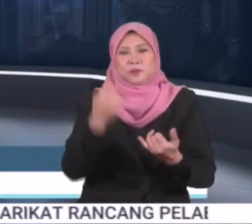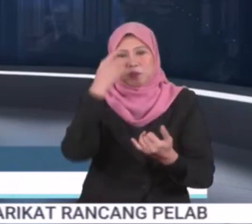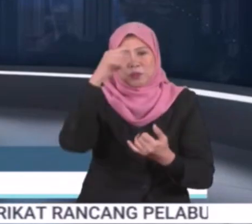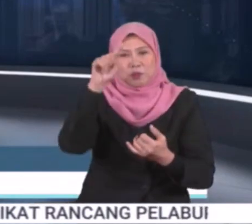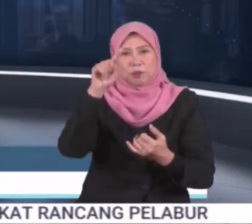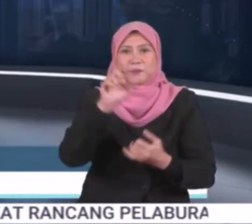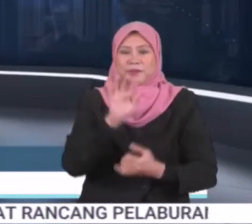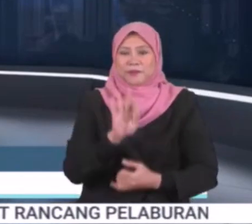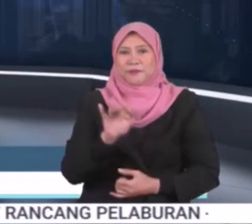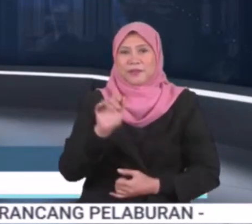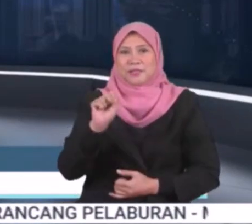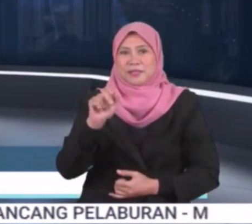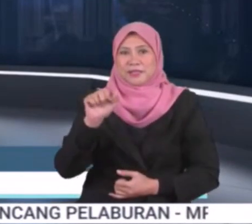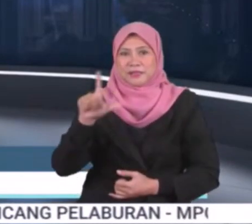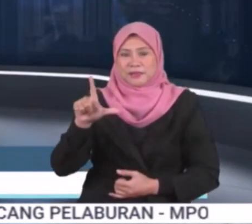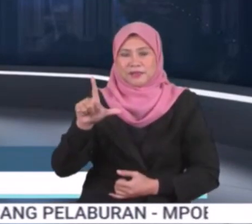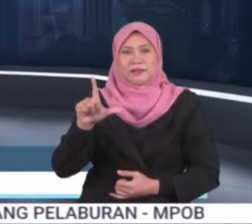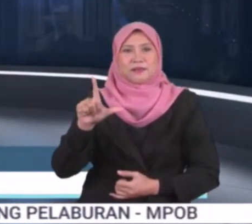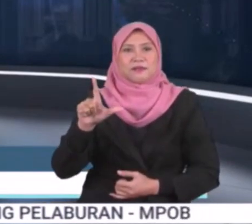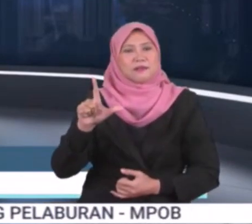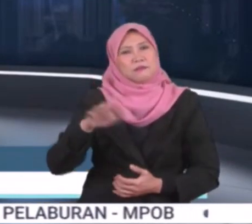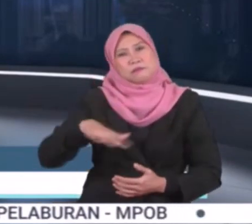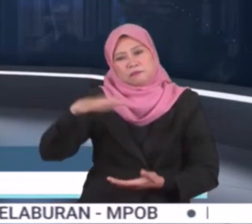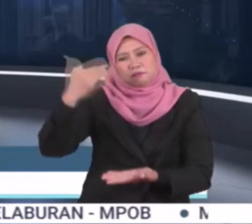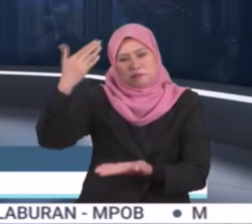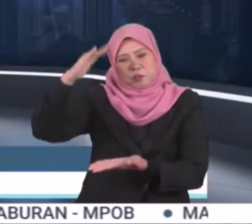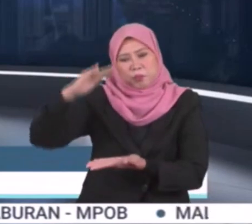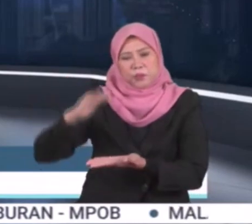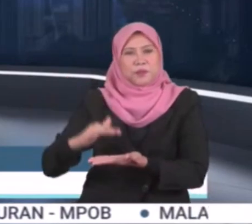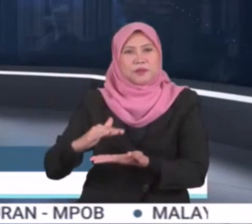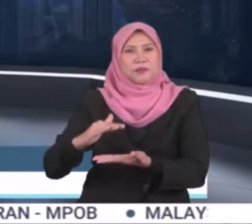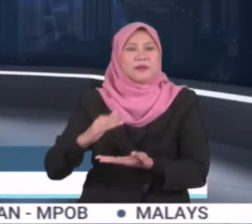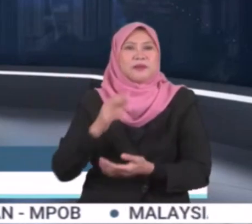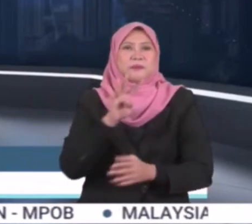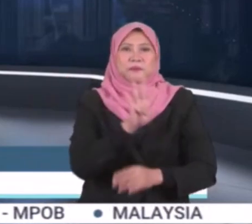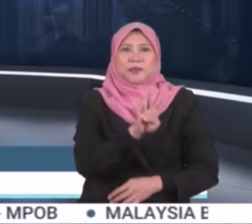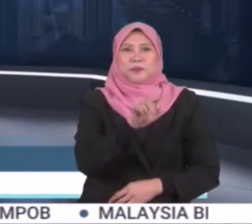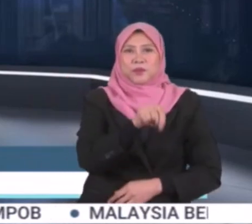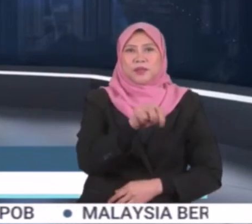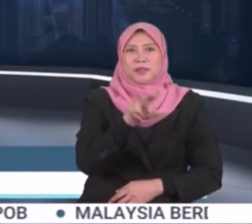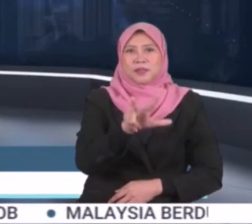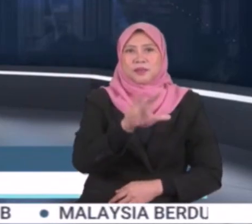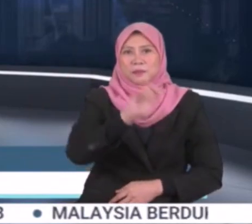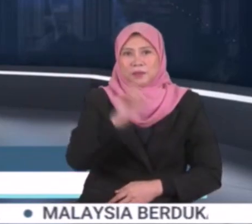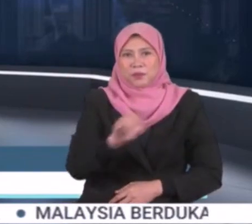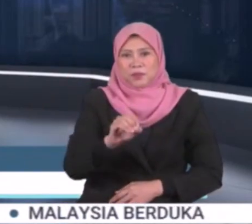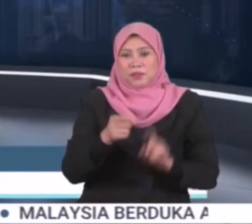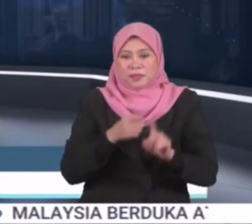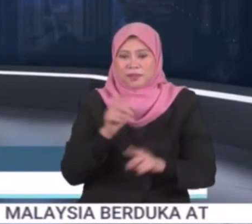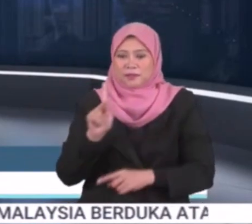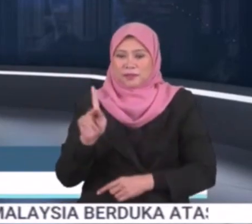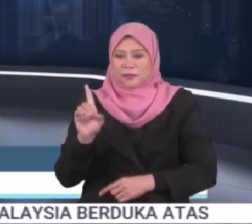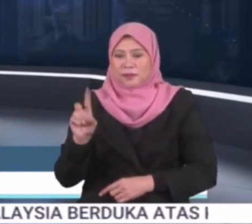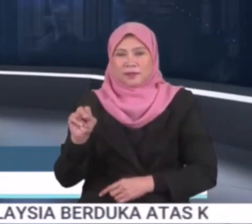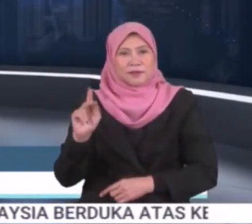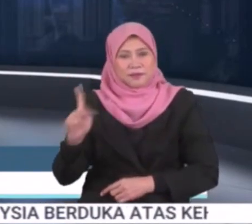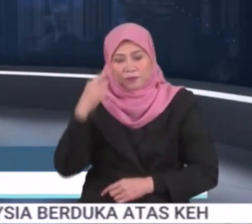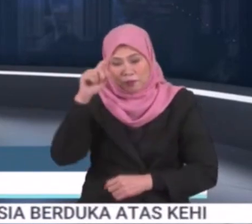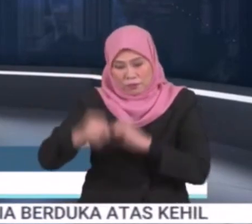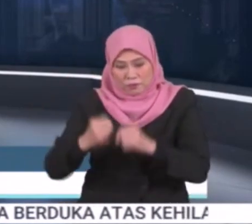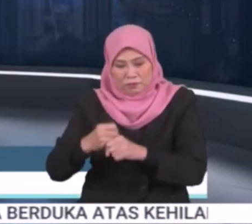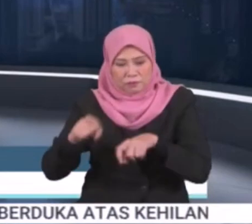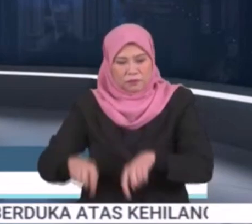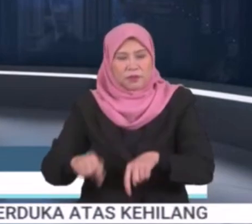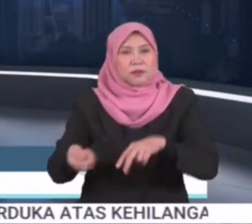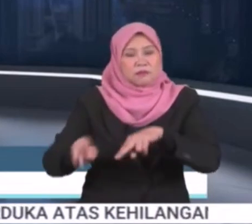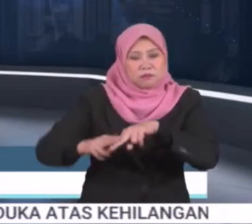konsolidasi fiskal dengan defisit fiskal dianggar berkurangan kepada 4.3% daripada KDNK tahun ini dan